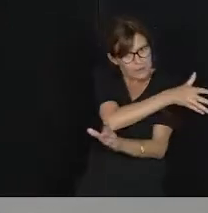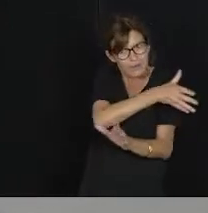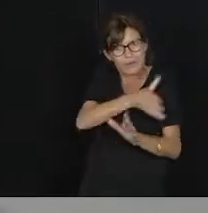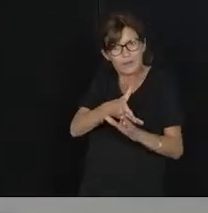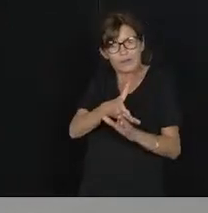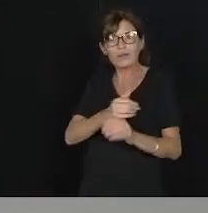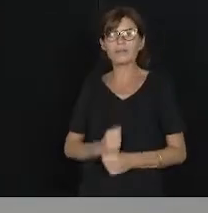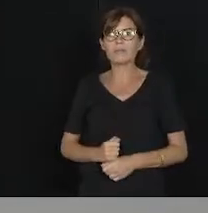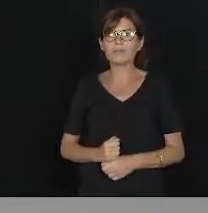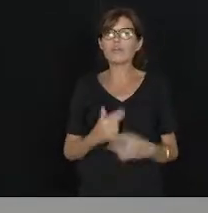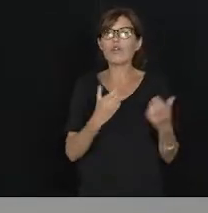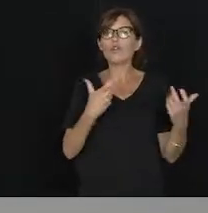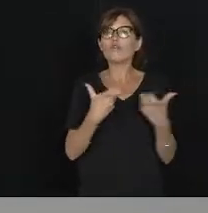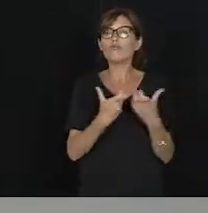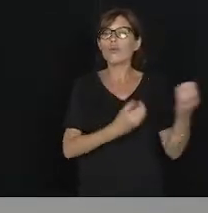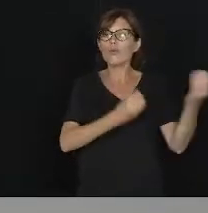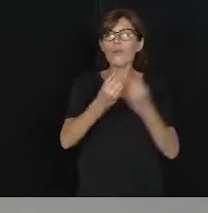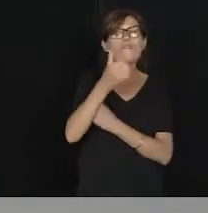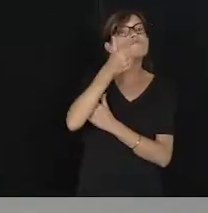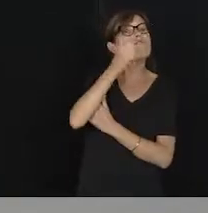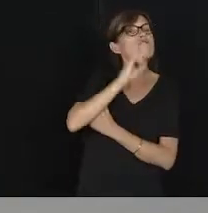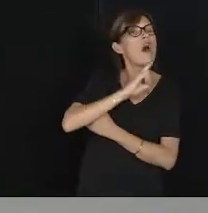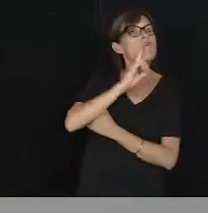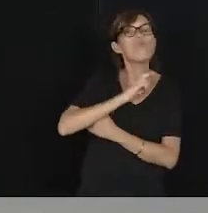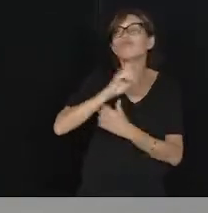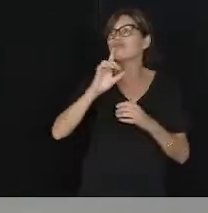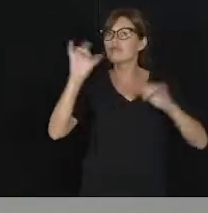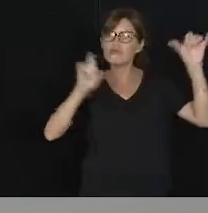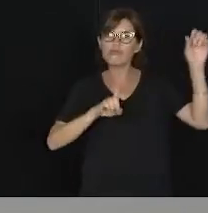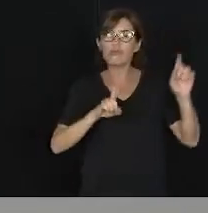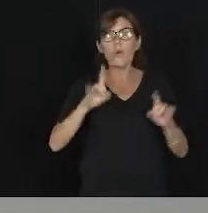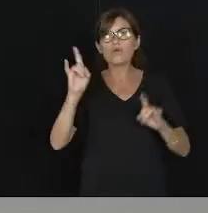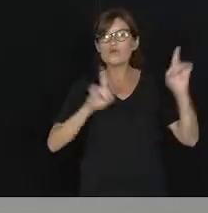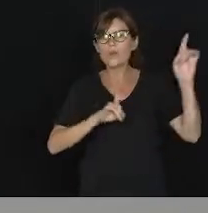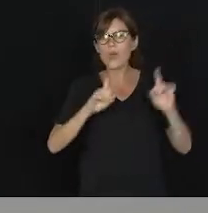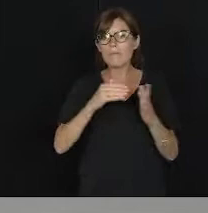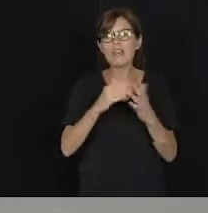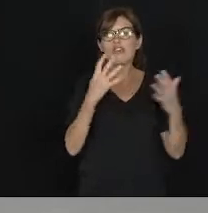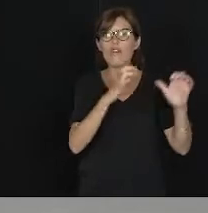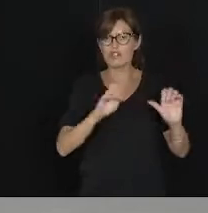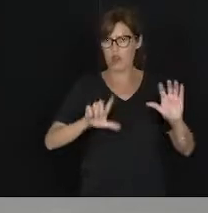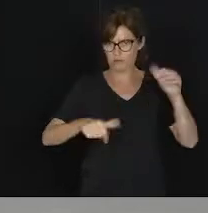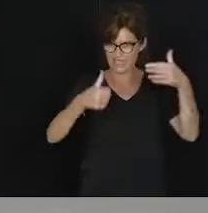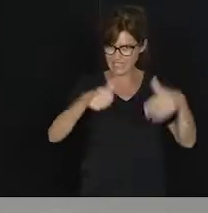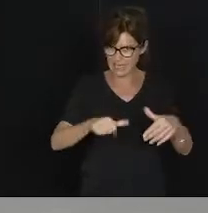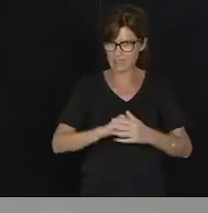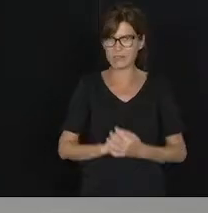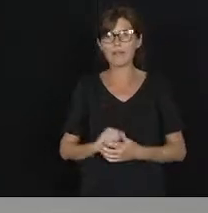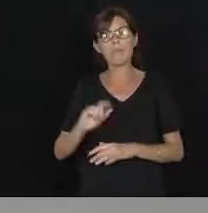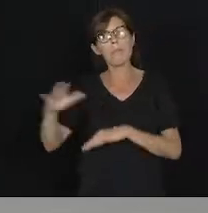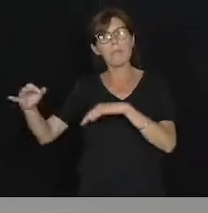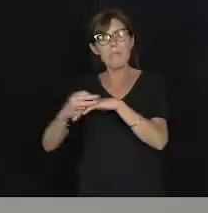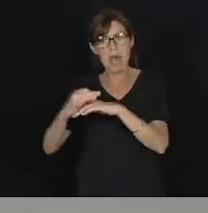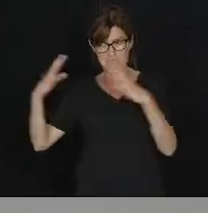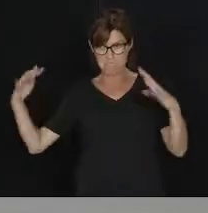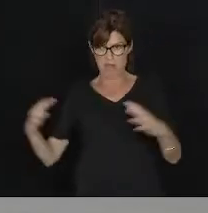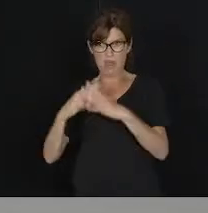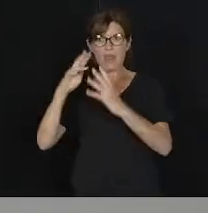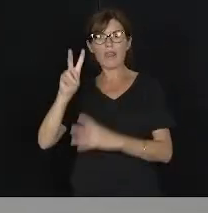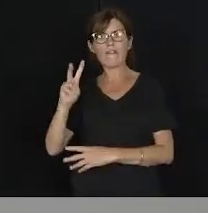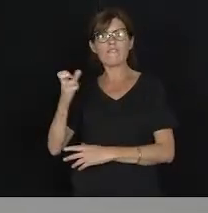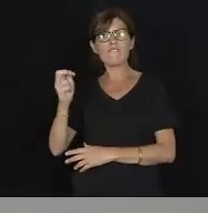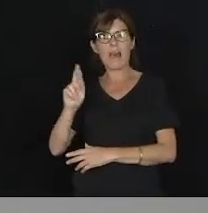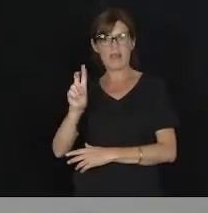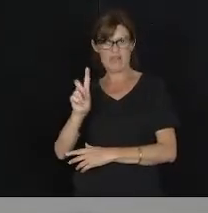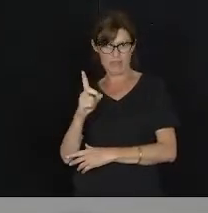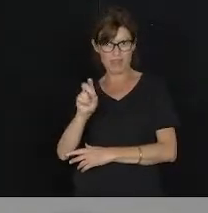exemple, Armandine, qui précise en juillet 16, dans une lettre donc, à son mari Armand, en pleine bataille de Verdun, « N'oublie pas la fête de ton